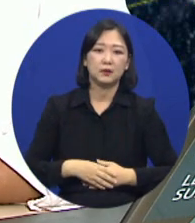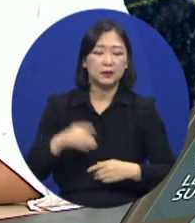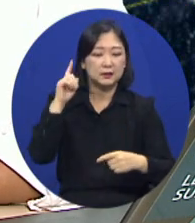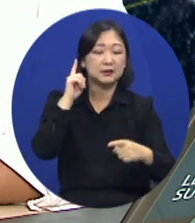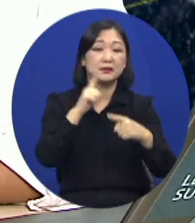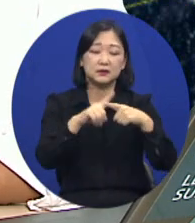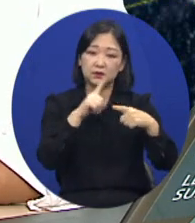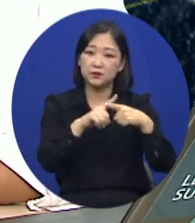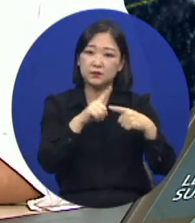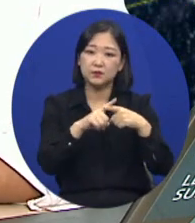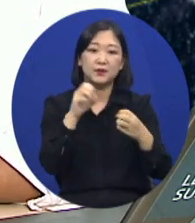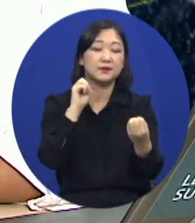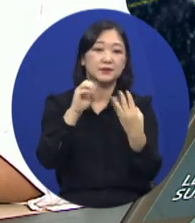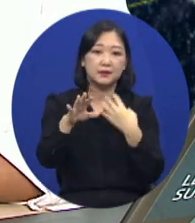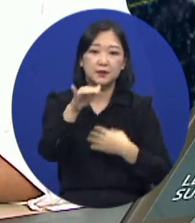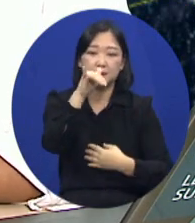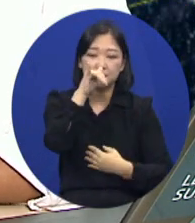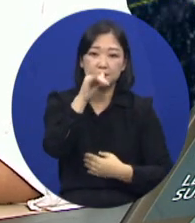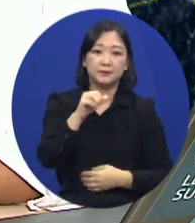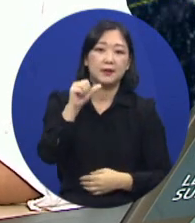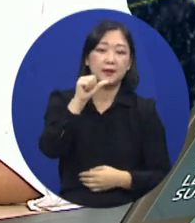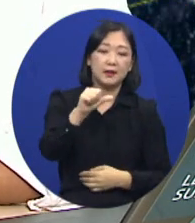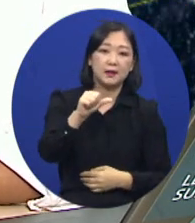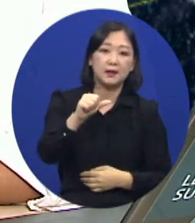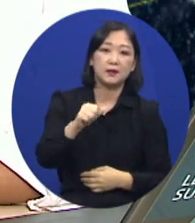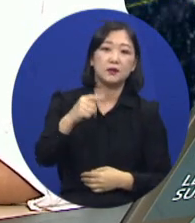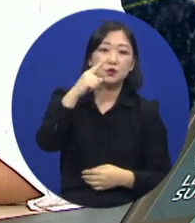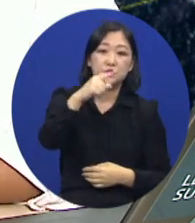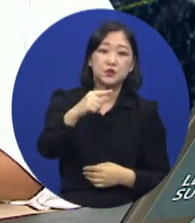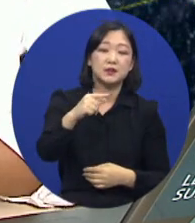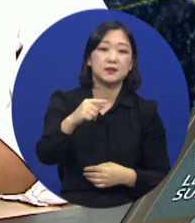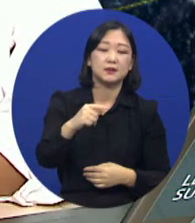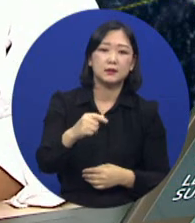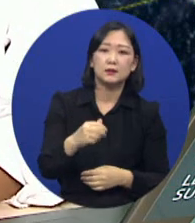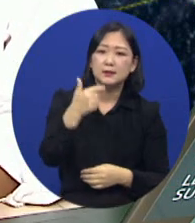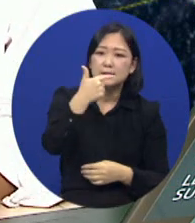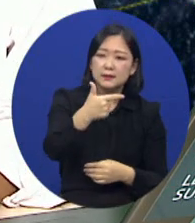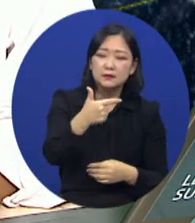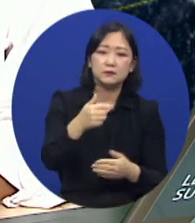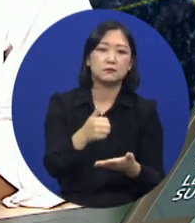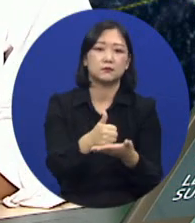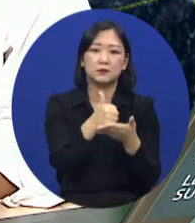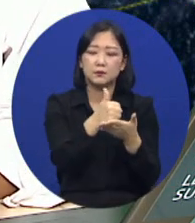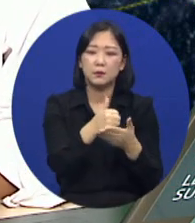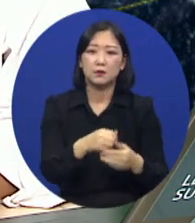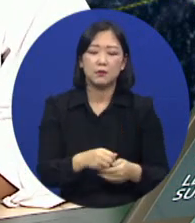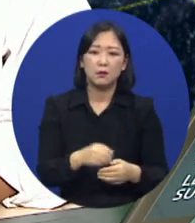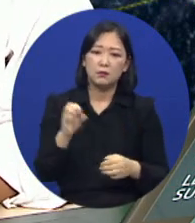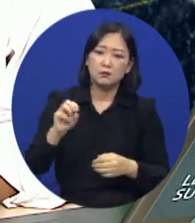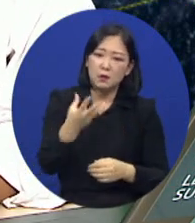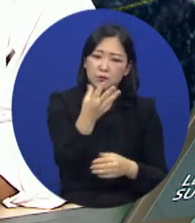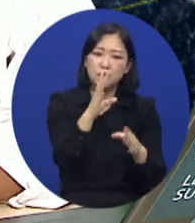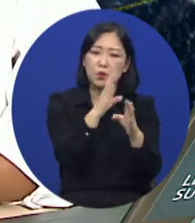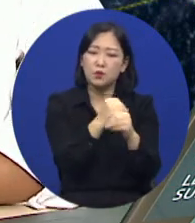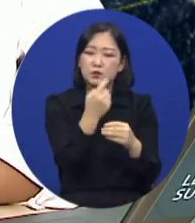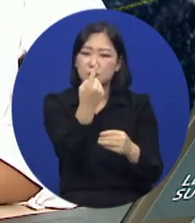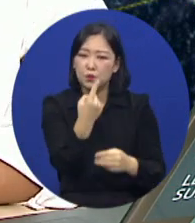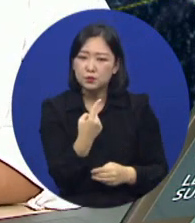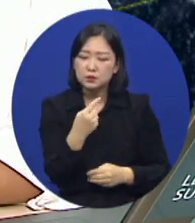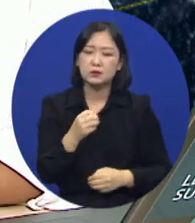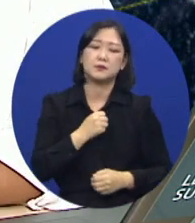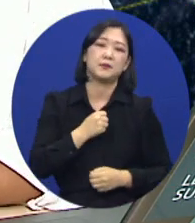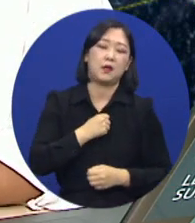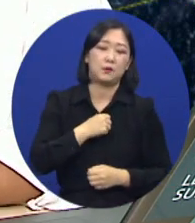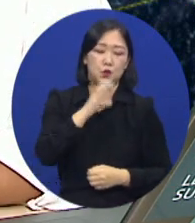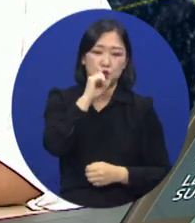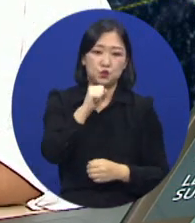피드백이 오는 것 같고요. 또 AG6님께서 태풍 이동 속도가 워낙 느려서 언제 오나 답답했는데 굉장히